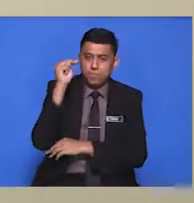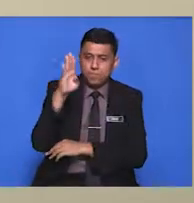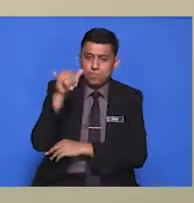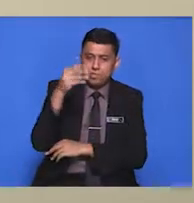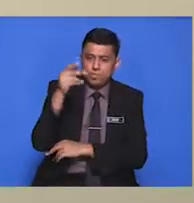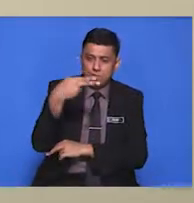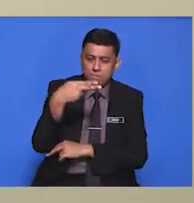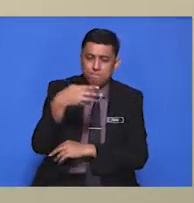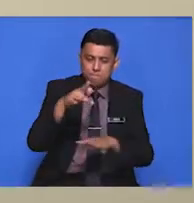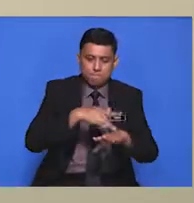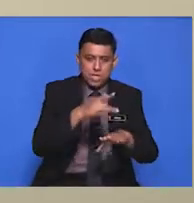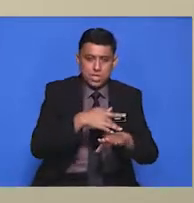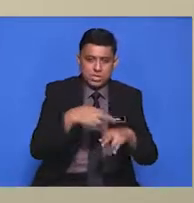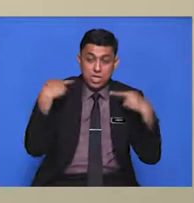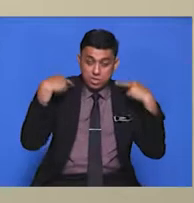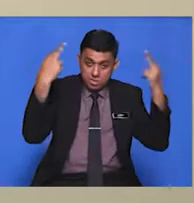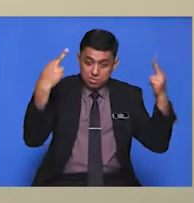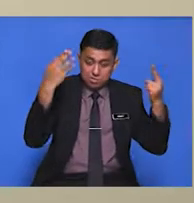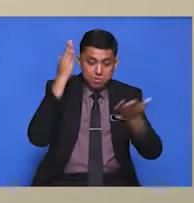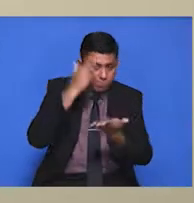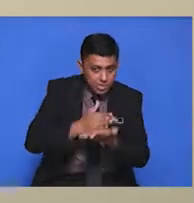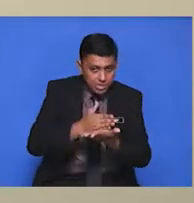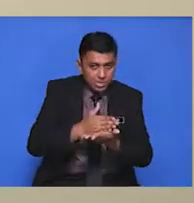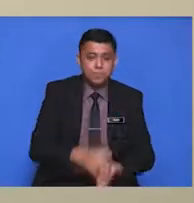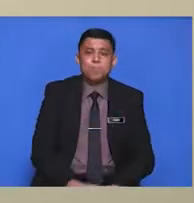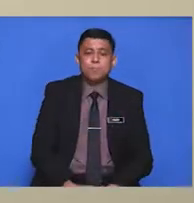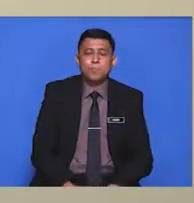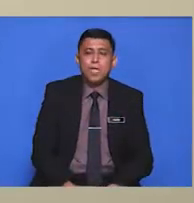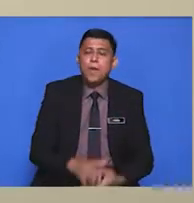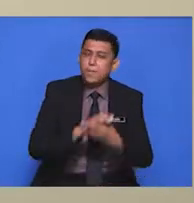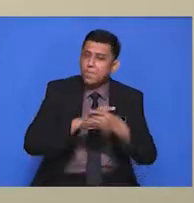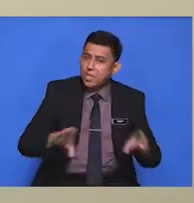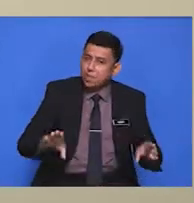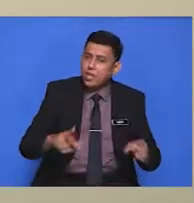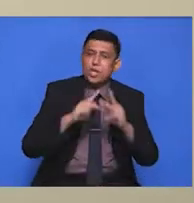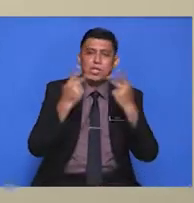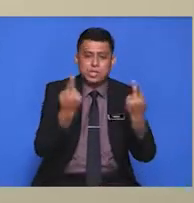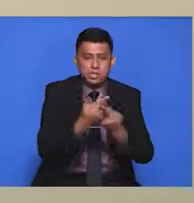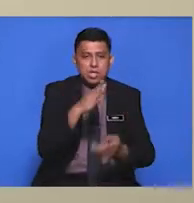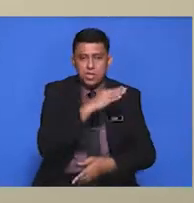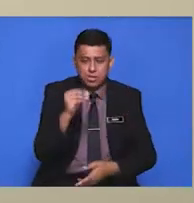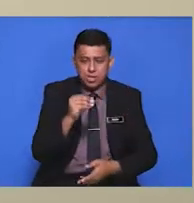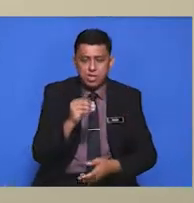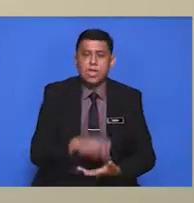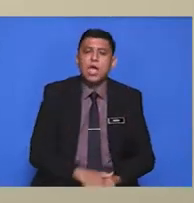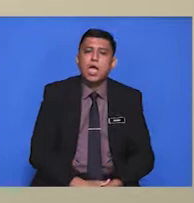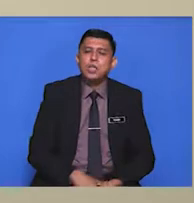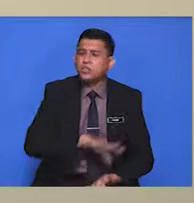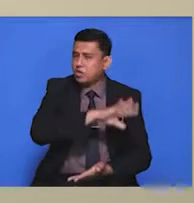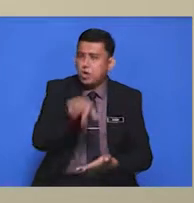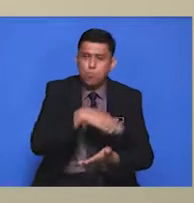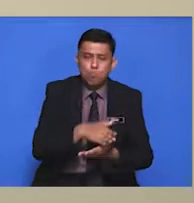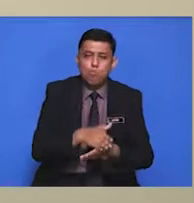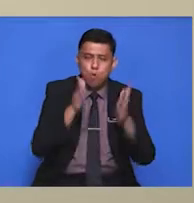memanggil raksasa Kot-Kot untuk menghentikannya dan juga menyelamatkan keluarga dan ahli sukunya yang telah